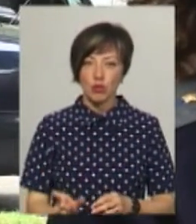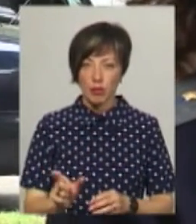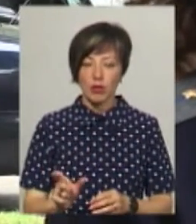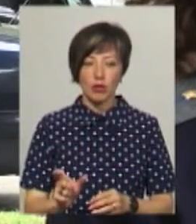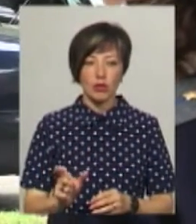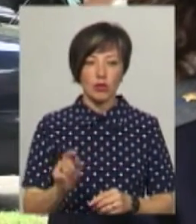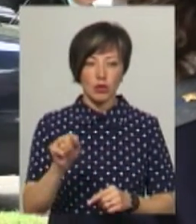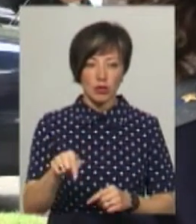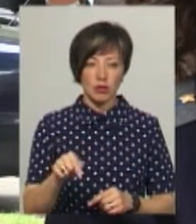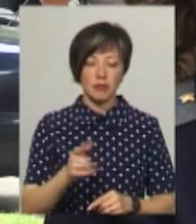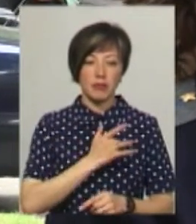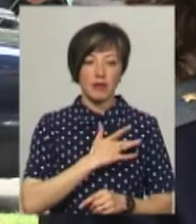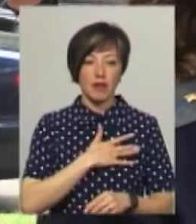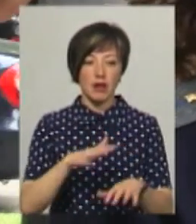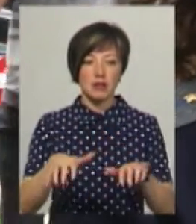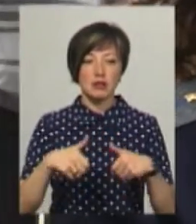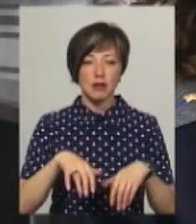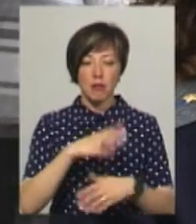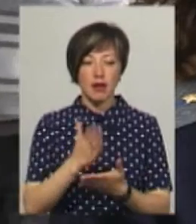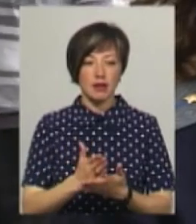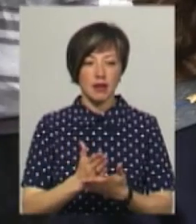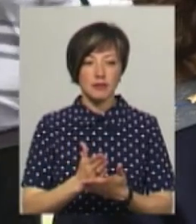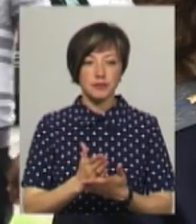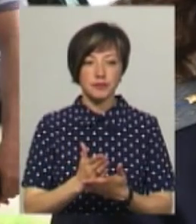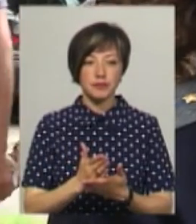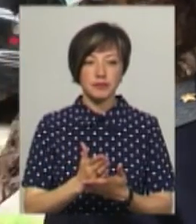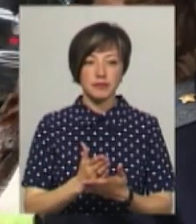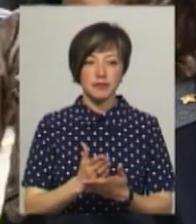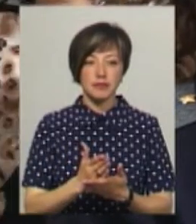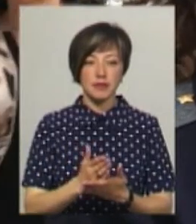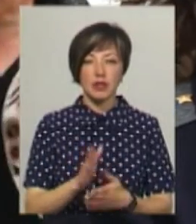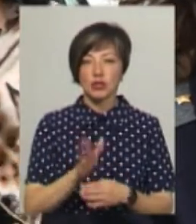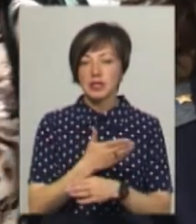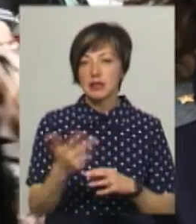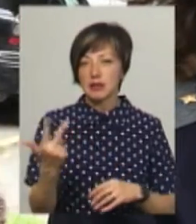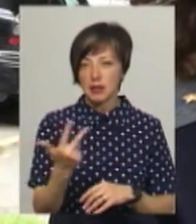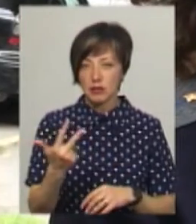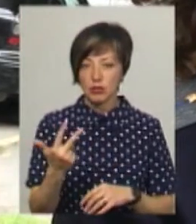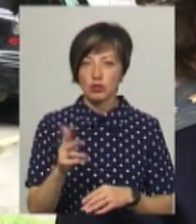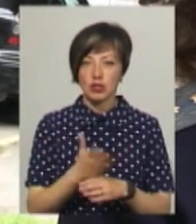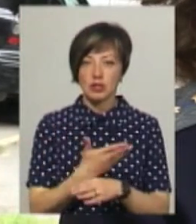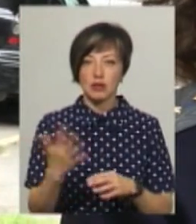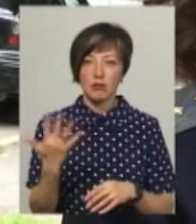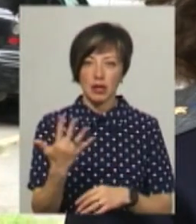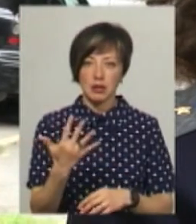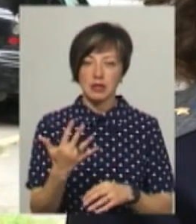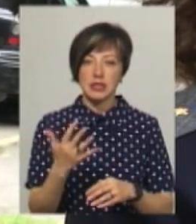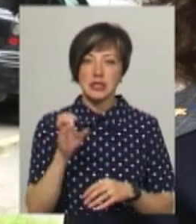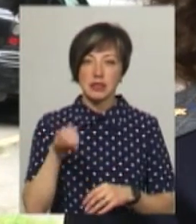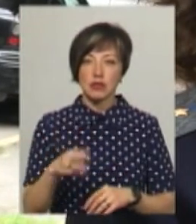підприємства, привласнення майна підприємства за частиною 3 та частиною 5